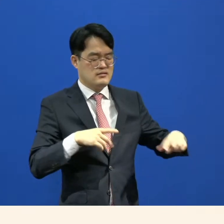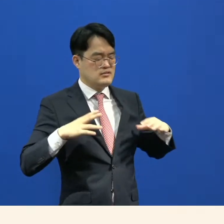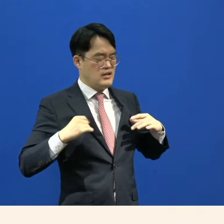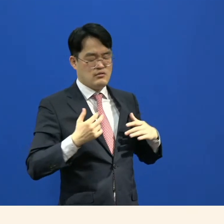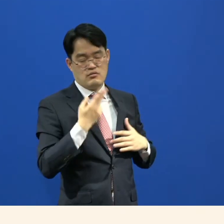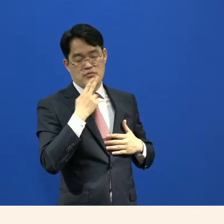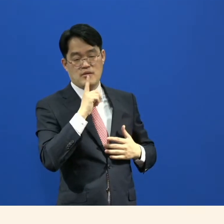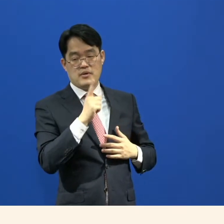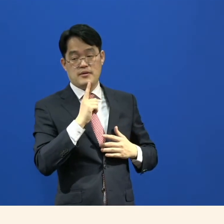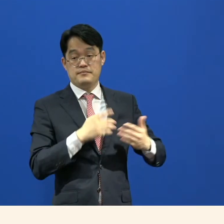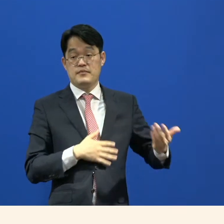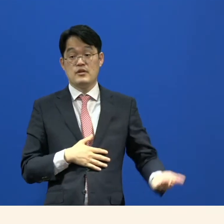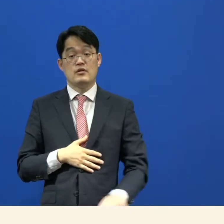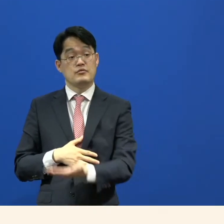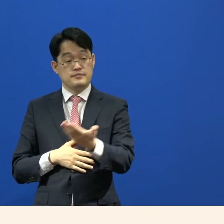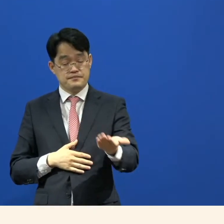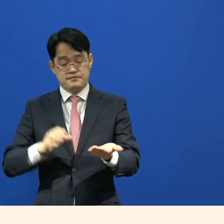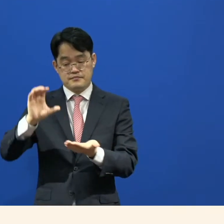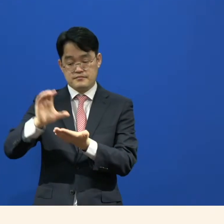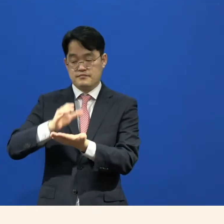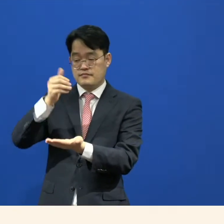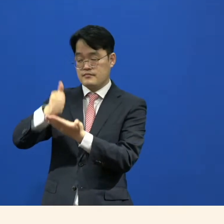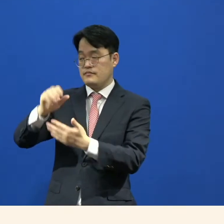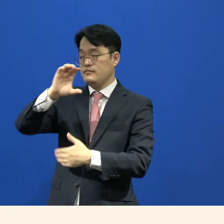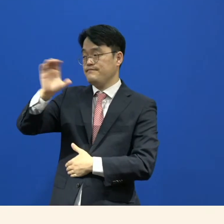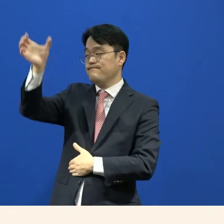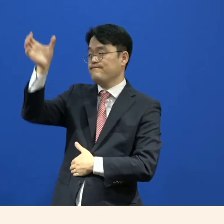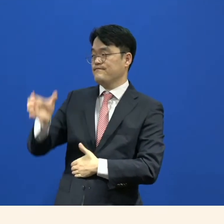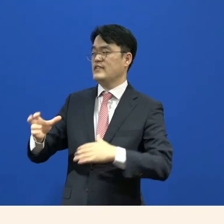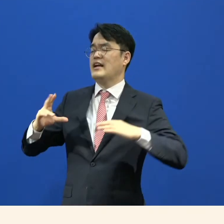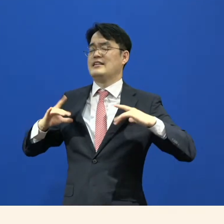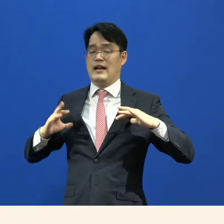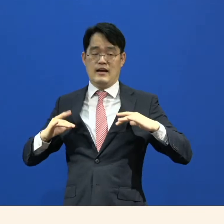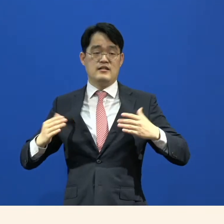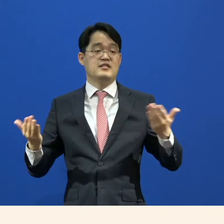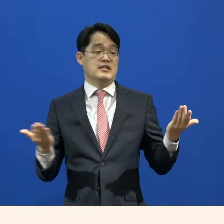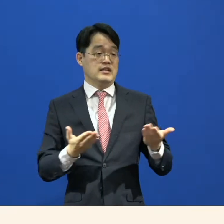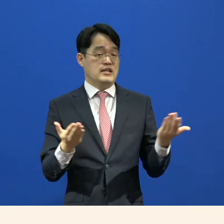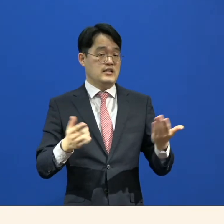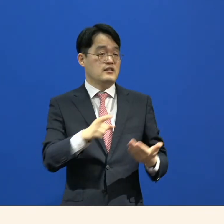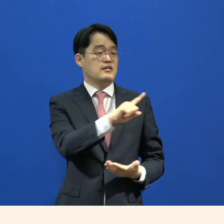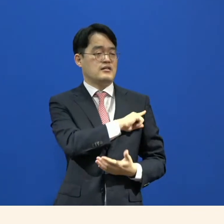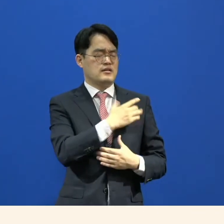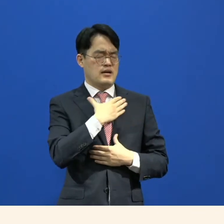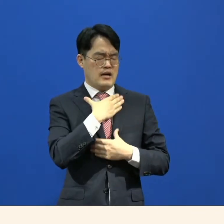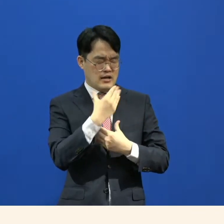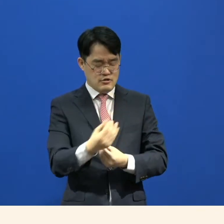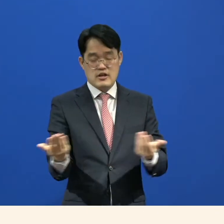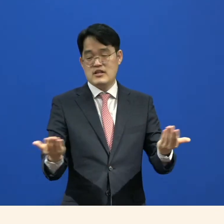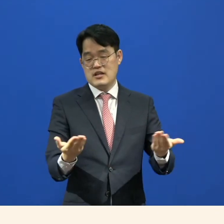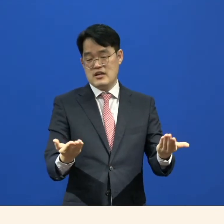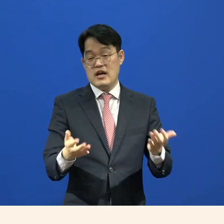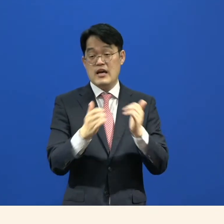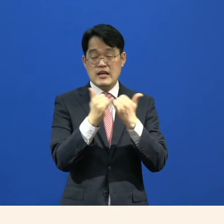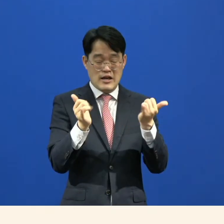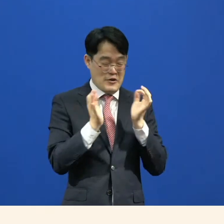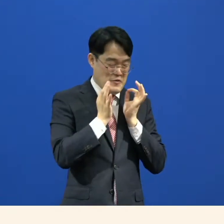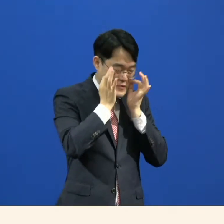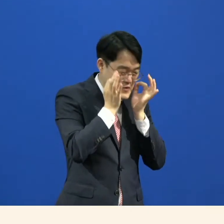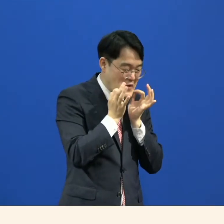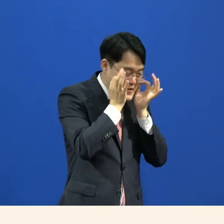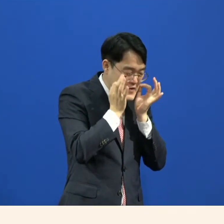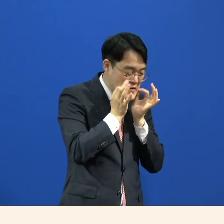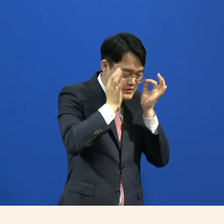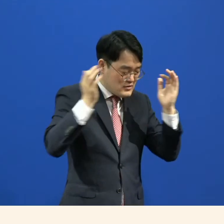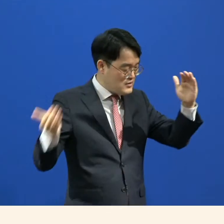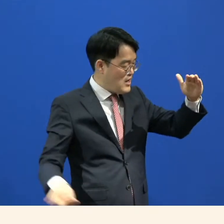성도 여러분, 그리스도의 십자가를 자랑하는 것만이 가장 안전합니다. 인간의 노력이나 성취로는 불가능해요. 인간의 편에서는 안전을 확보할